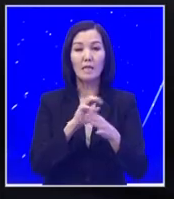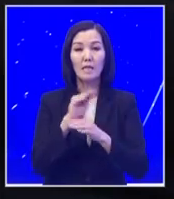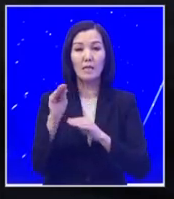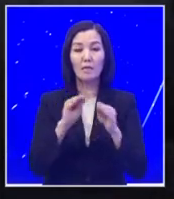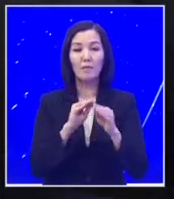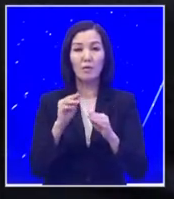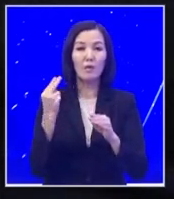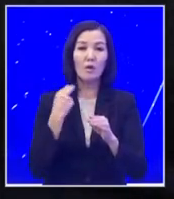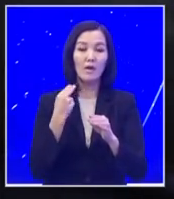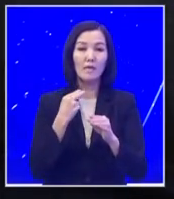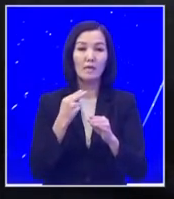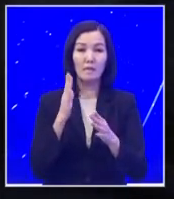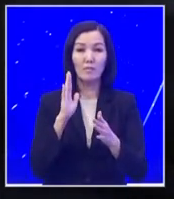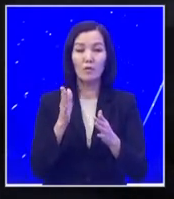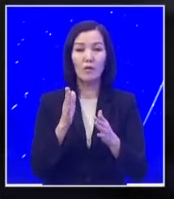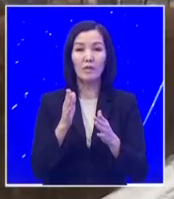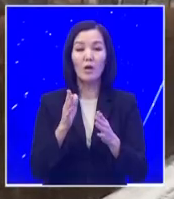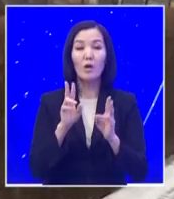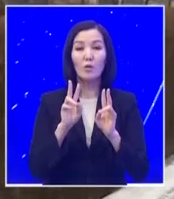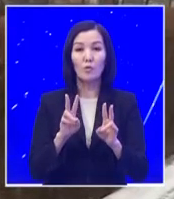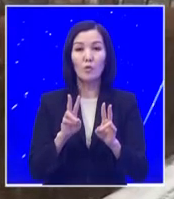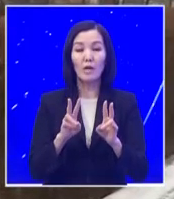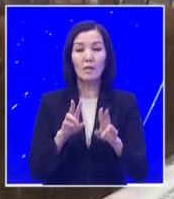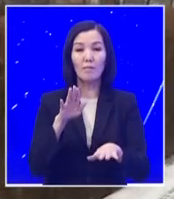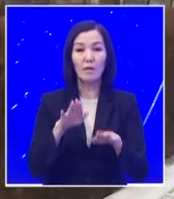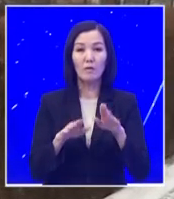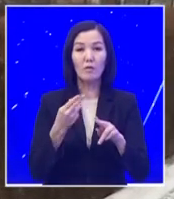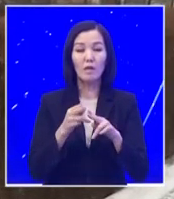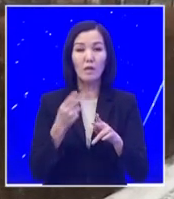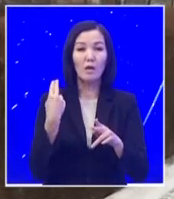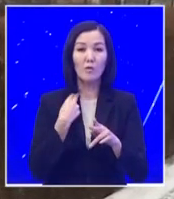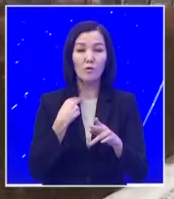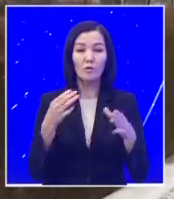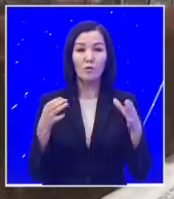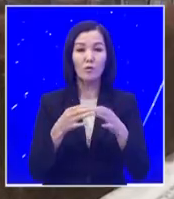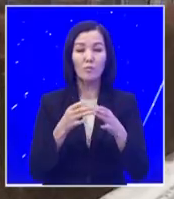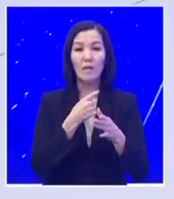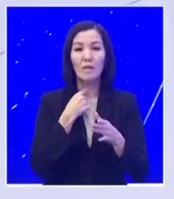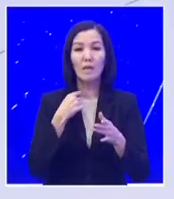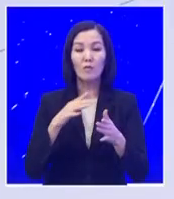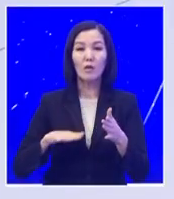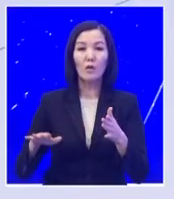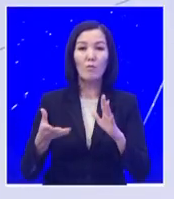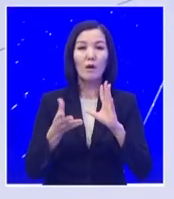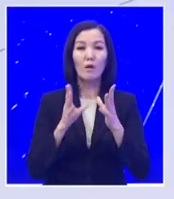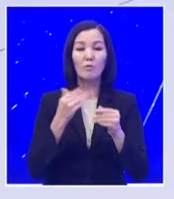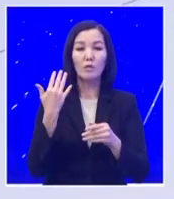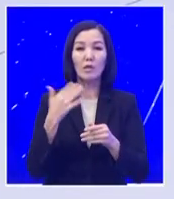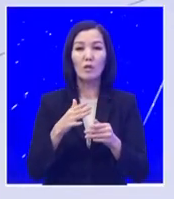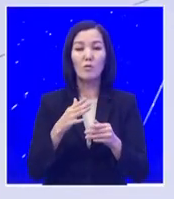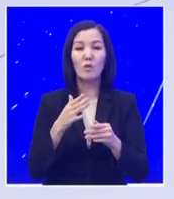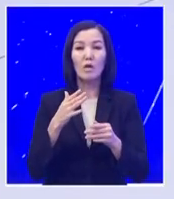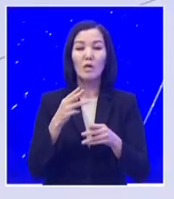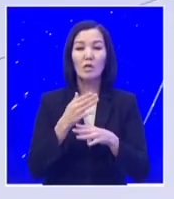қарызға белшеден батады дейді олар. Бірақ мониторинг көрсеткендей, ең көп берешек ұйымдарда. Талдықорған аумағы бойынша 50,5 миллион